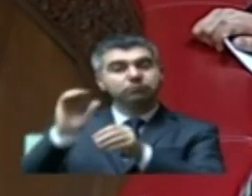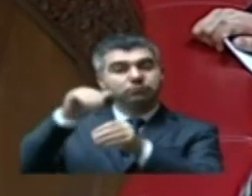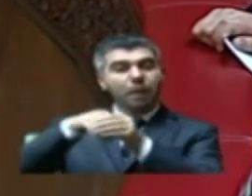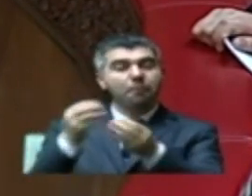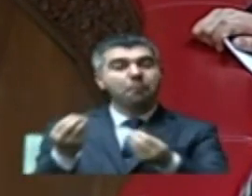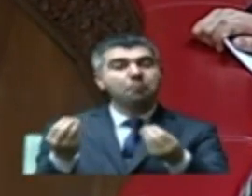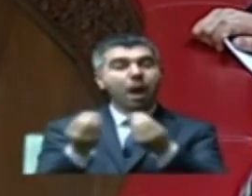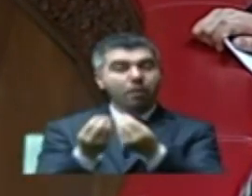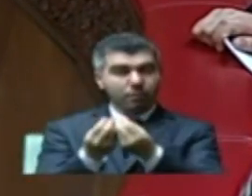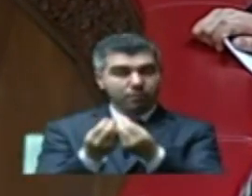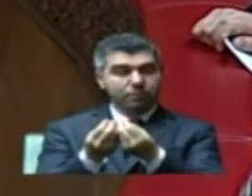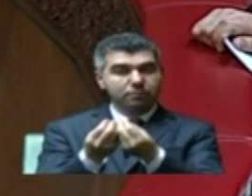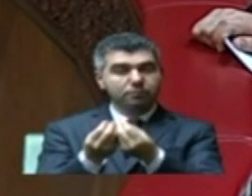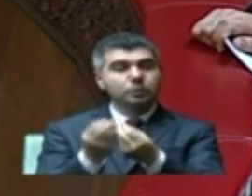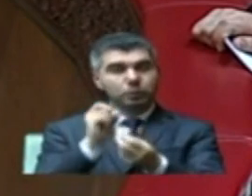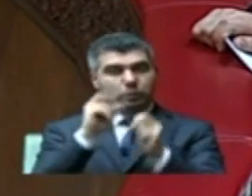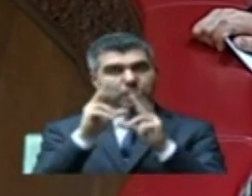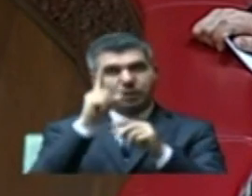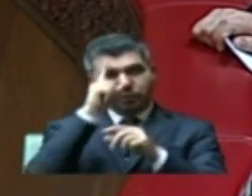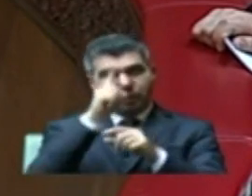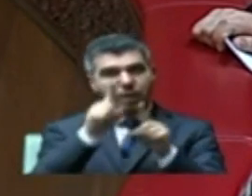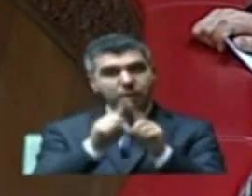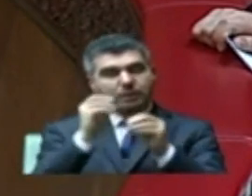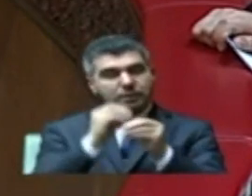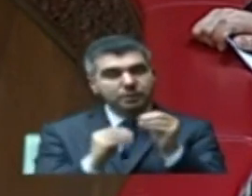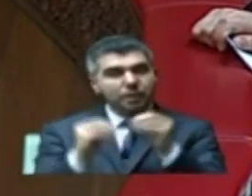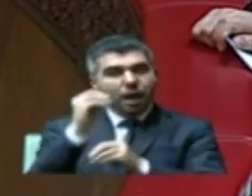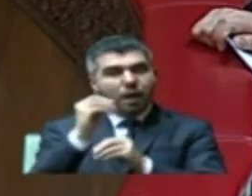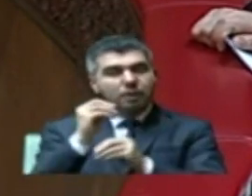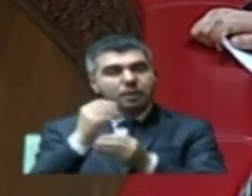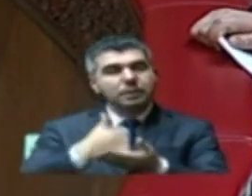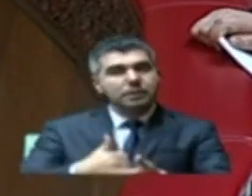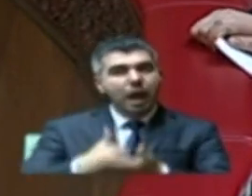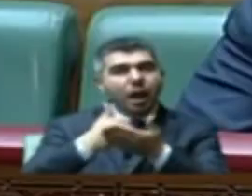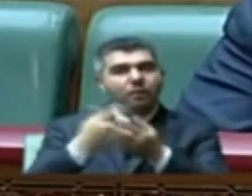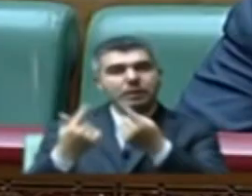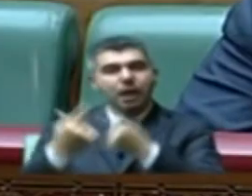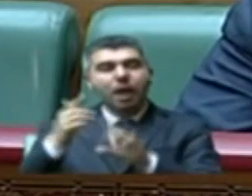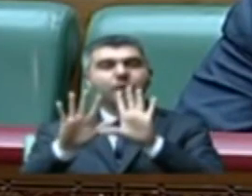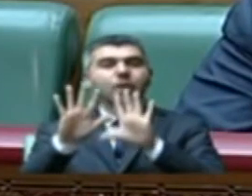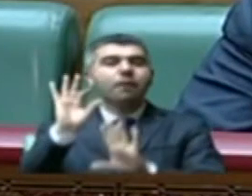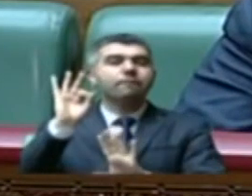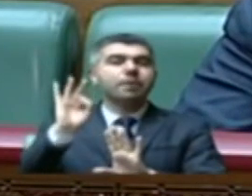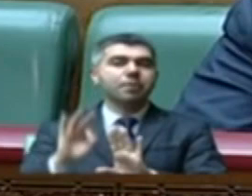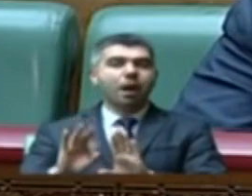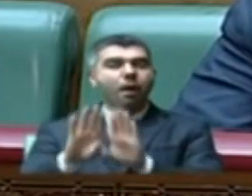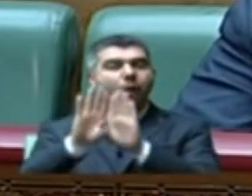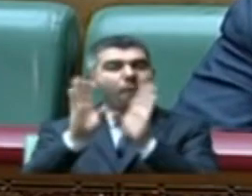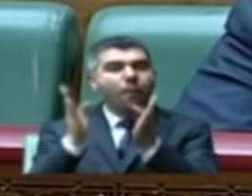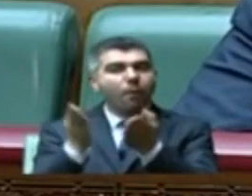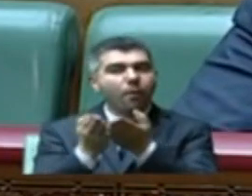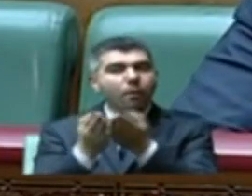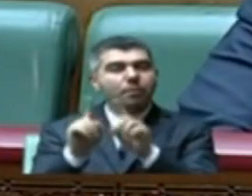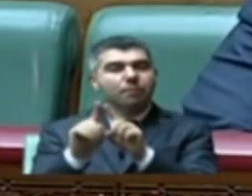نطمح إلى أن هذه النسبة ترتفع ونصبح من الدول لنسبة المتعاونين فيها كتوصل حتى 10%، لأن اليوم